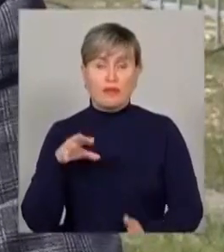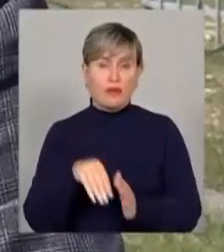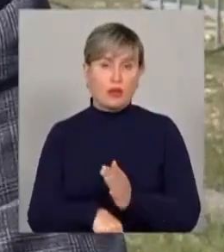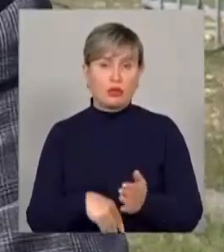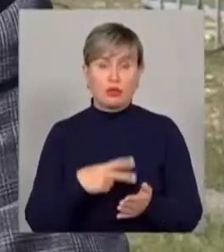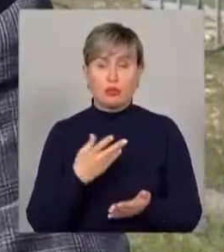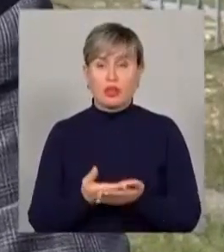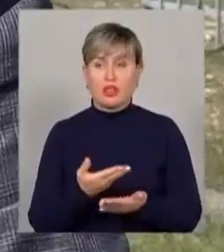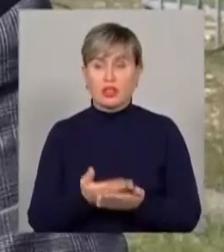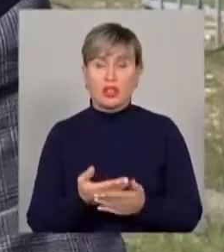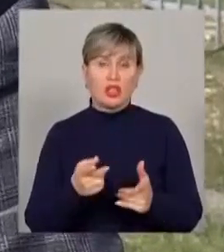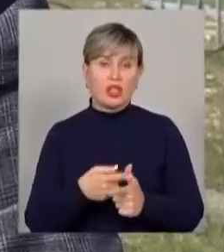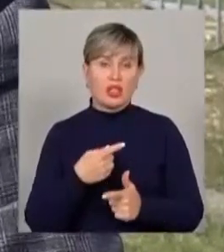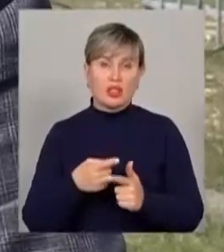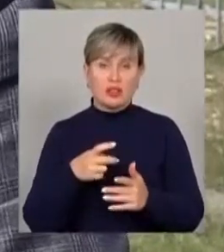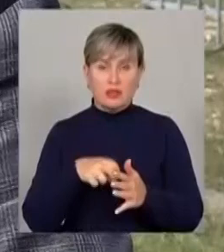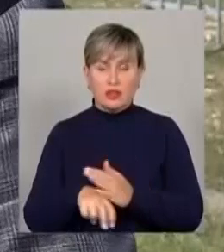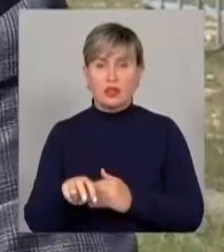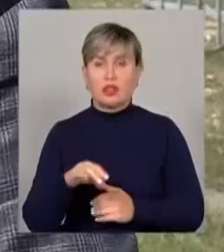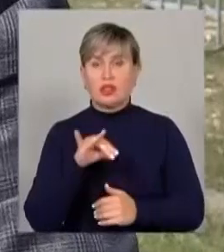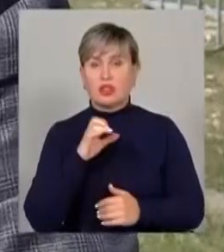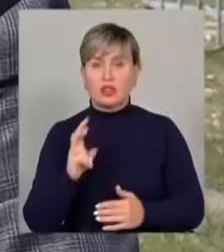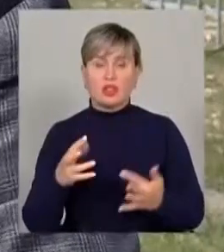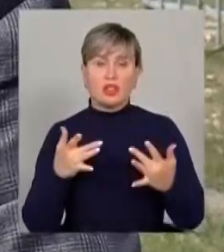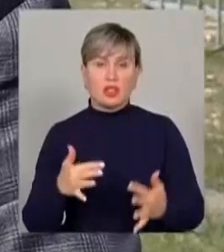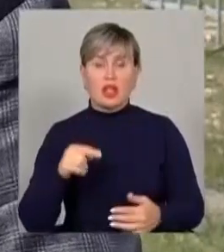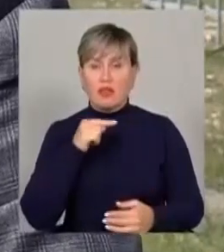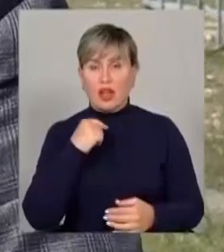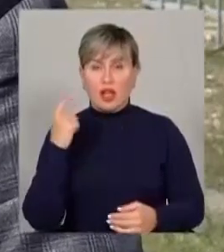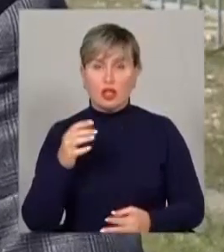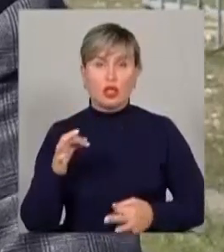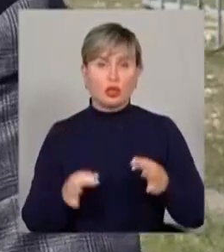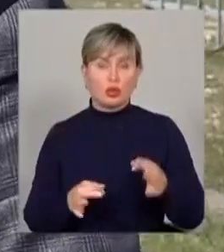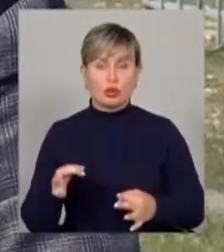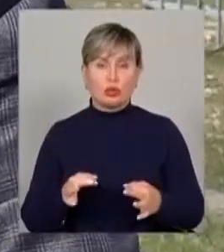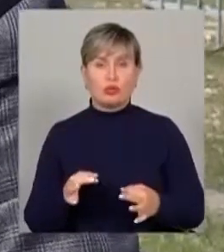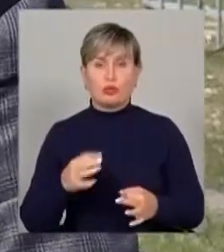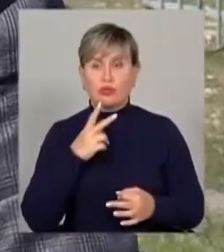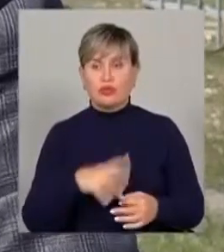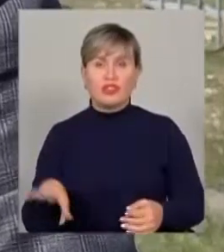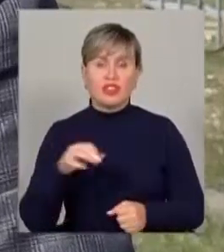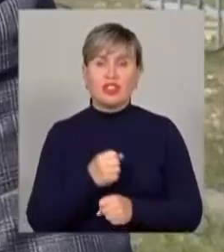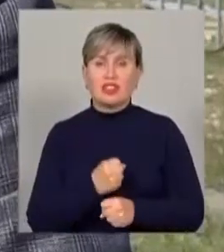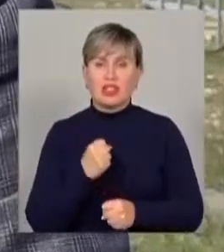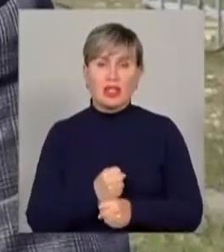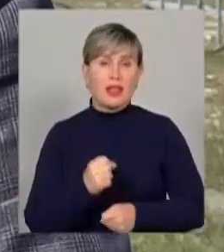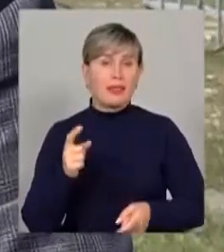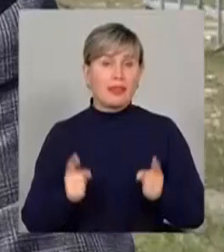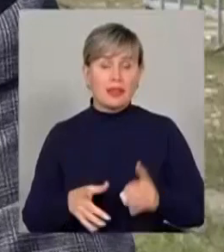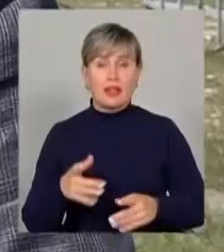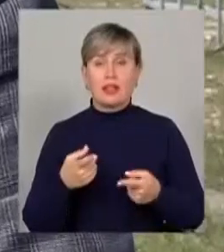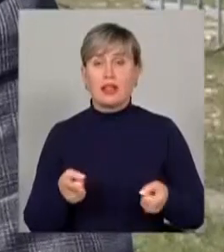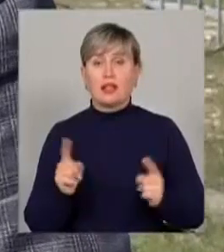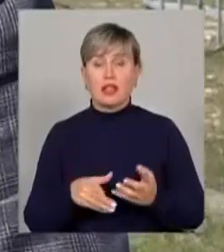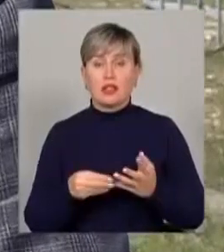представление или выйдут с исковым требованием в экономический суд о признании всех сделок недействительными, тогда земельный